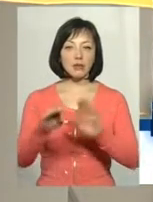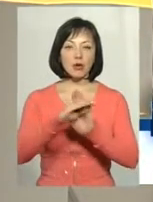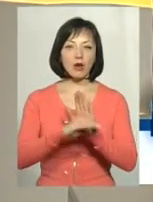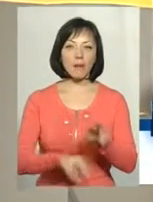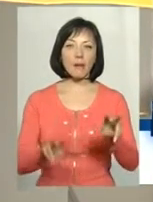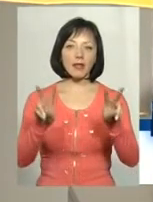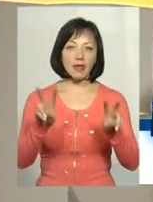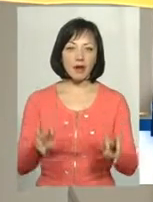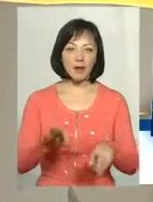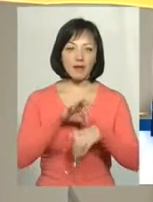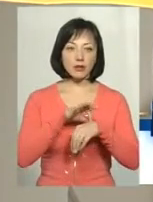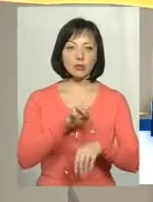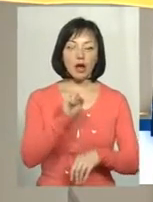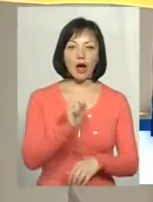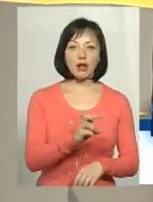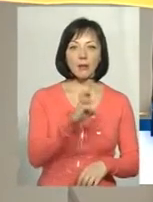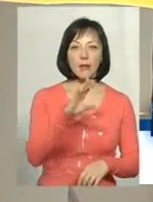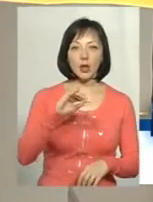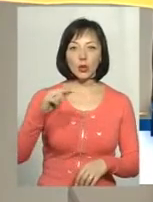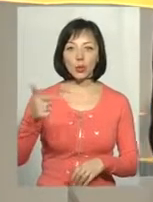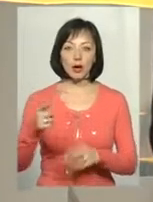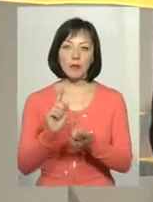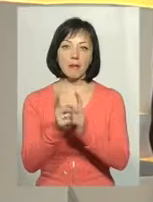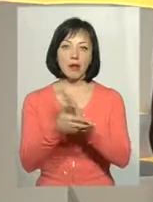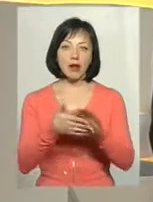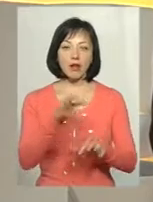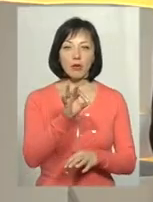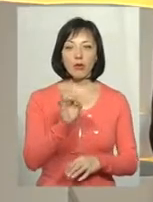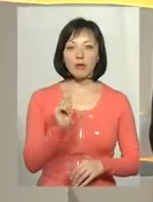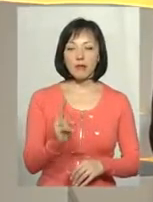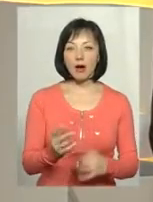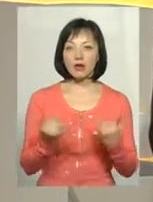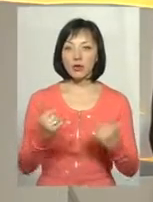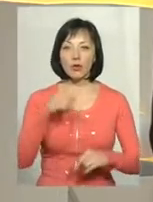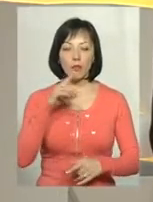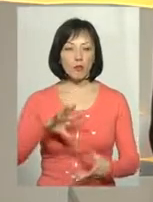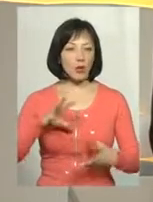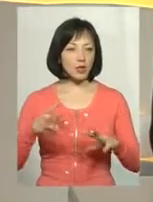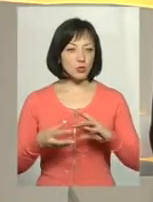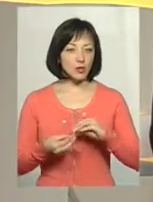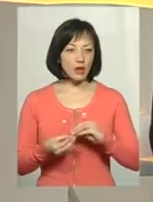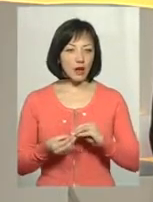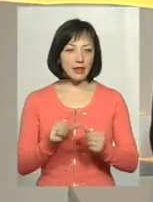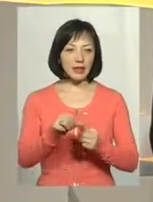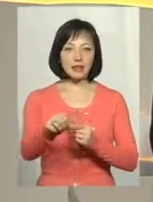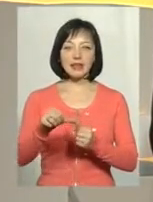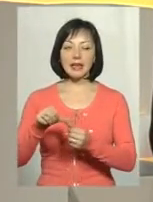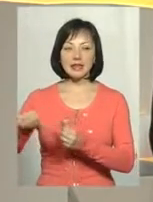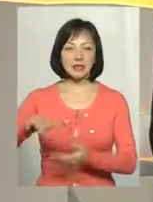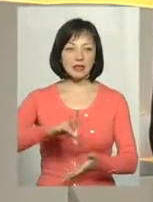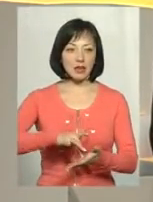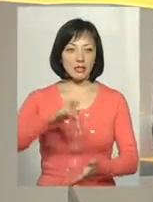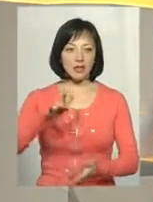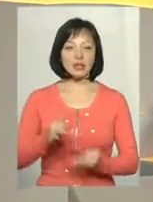Я Анна Бендюх, переклад на жестову мову Ольги Рибак. І нині ми говоримо про наслідки децентралізації для усіх і